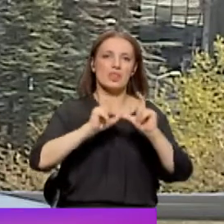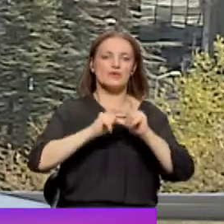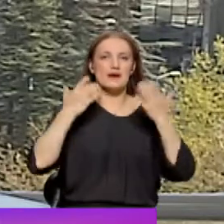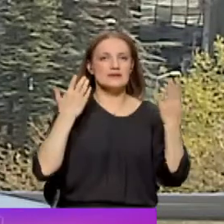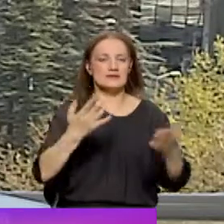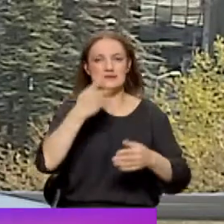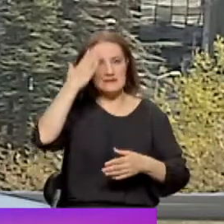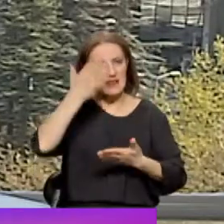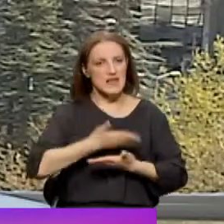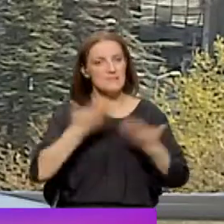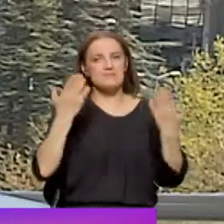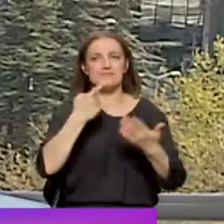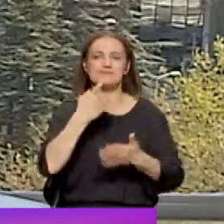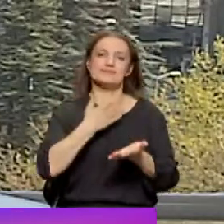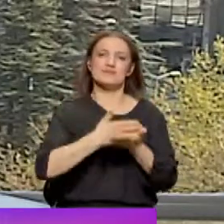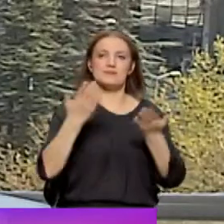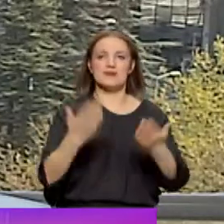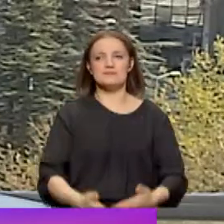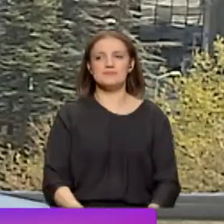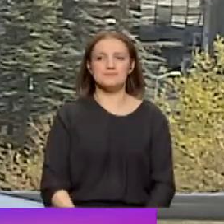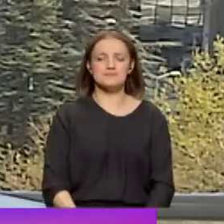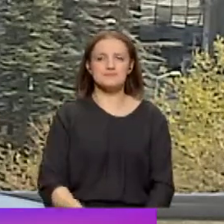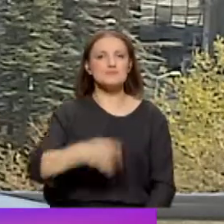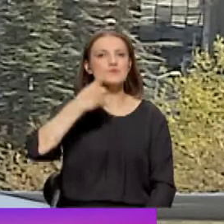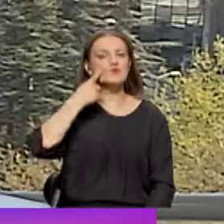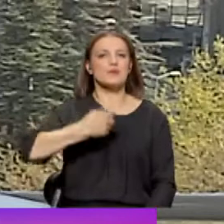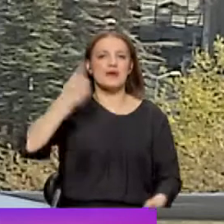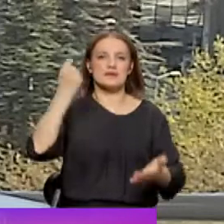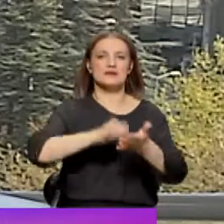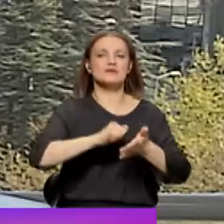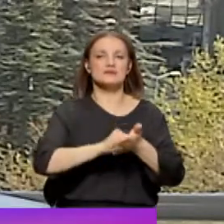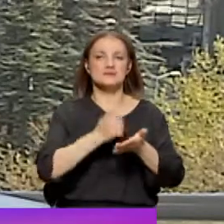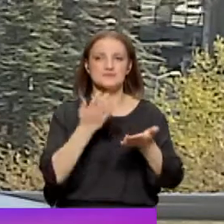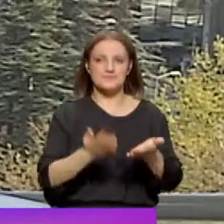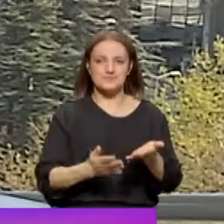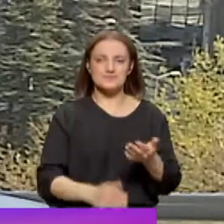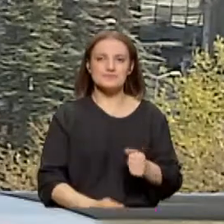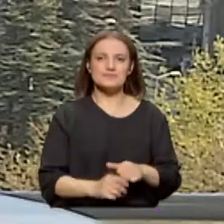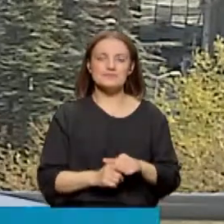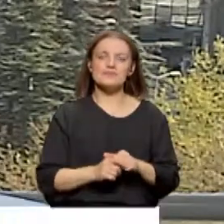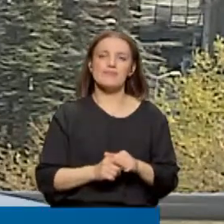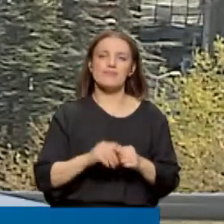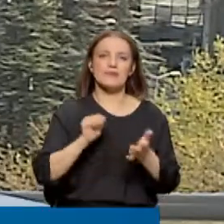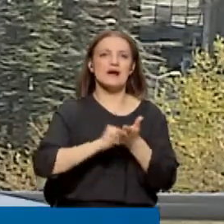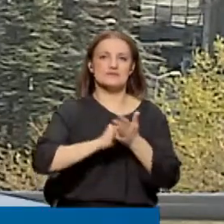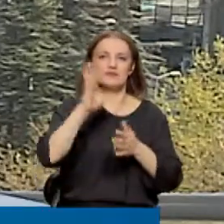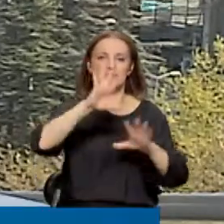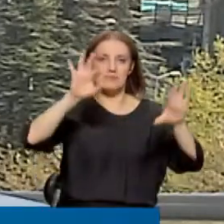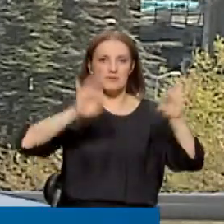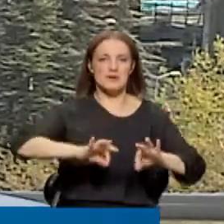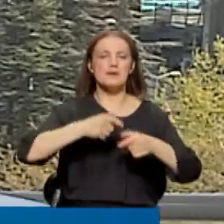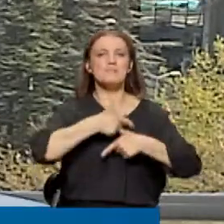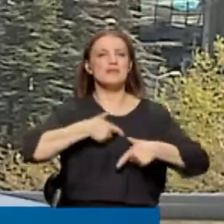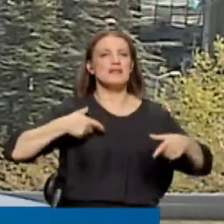diyelim, selamlarımızı iletelim, devam edelim. Cumhuriyet Gazetesi İrfan, Cumhuriyet Gazetesi ile başlayalım gazete turumuza.